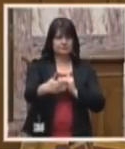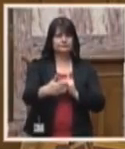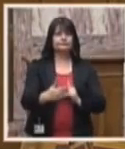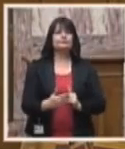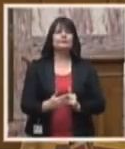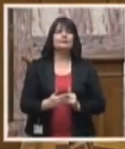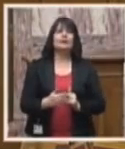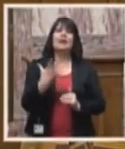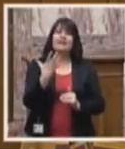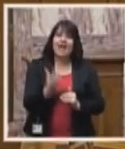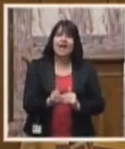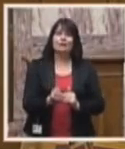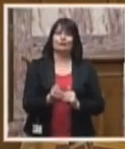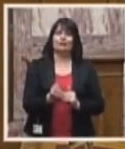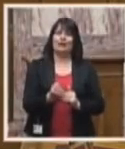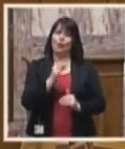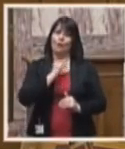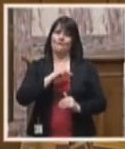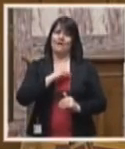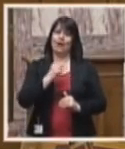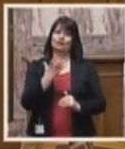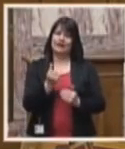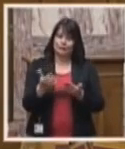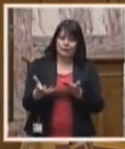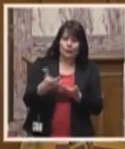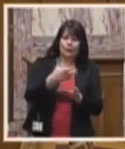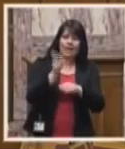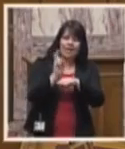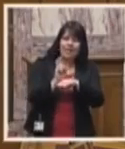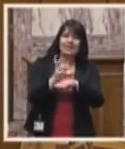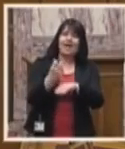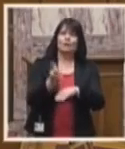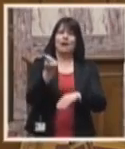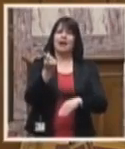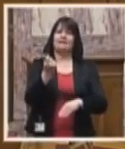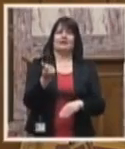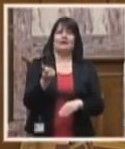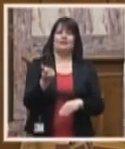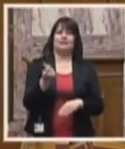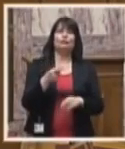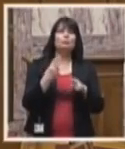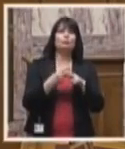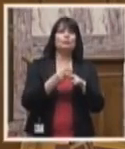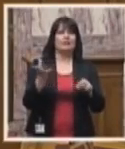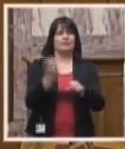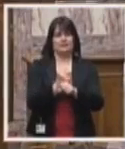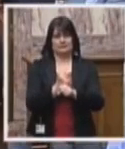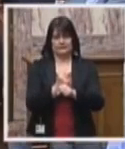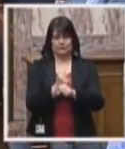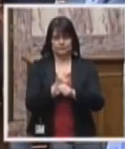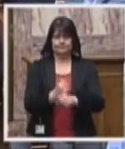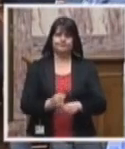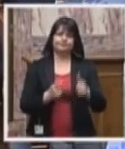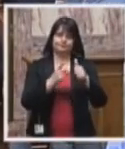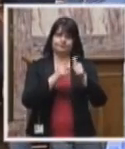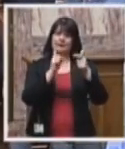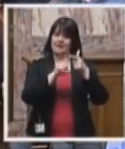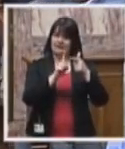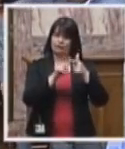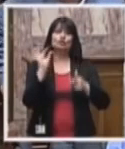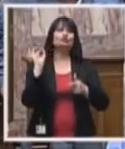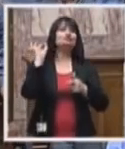πρωτογενές πλεώνασμα. Αυτό θα είναι ένα πολύ σημαντικό επίτευγμα. Δεύτερος βασικός